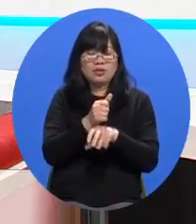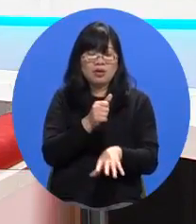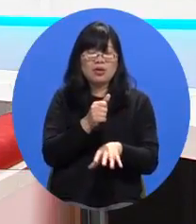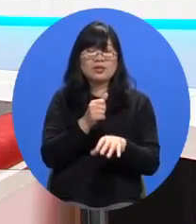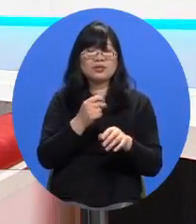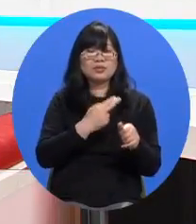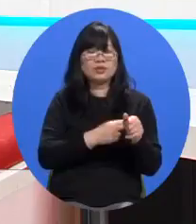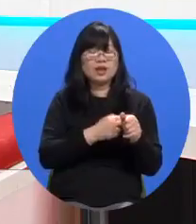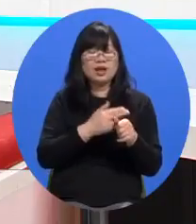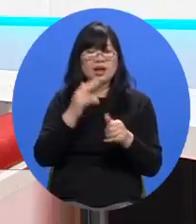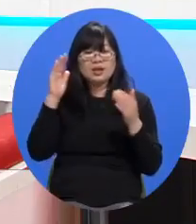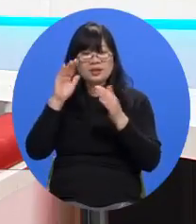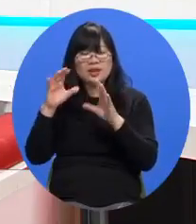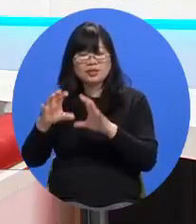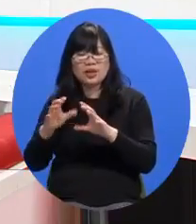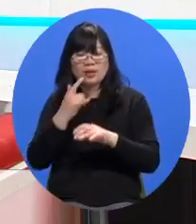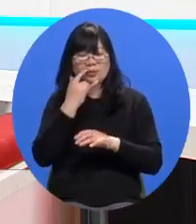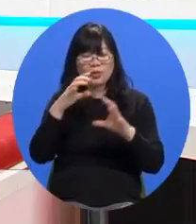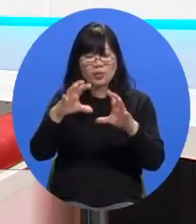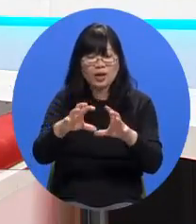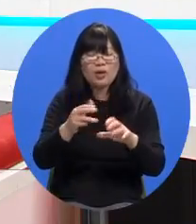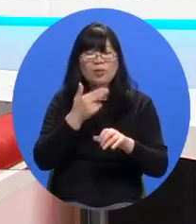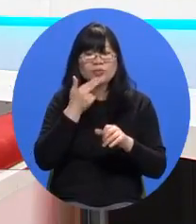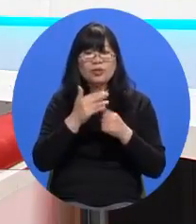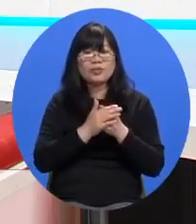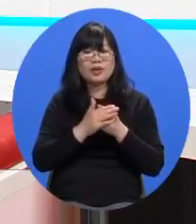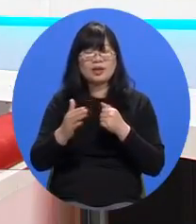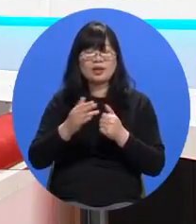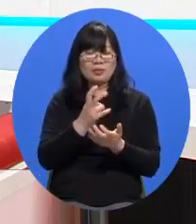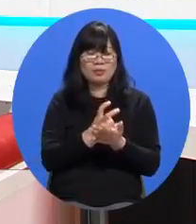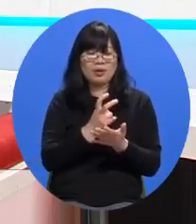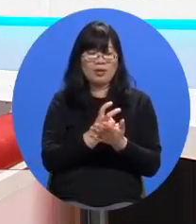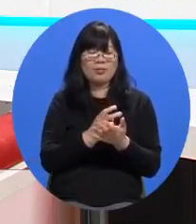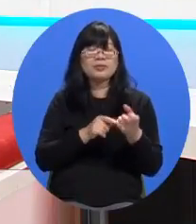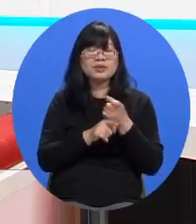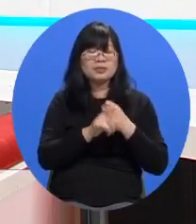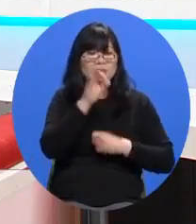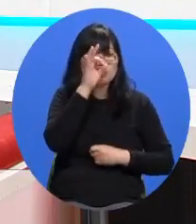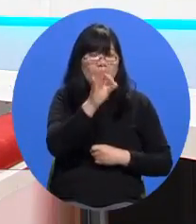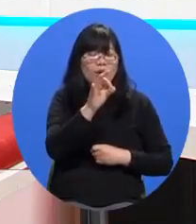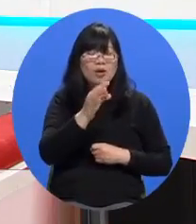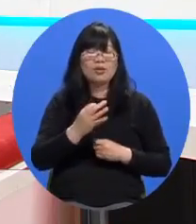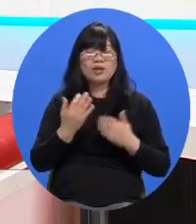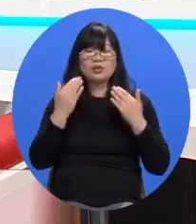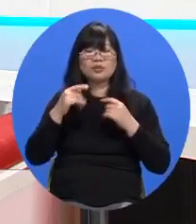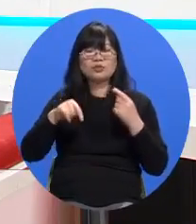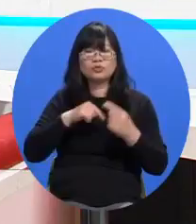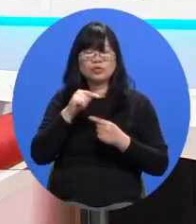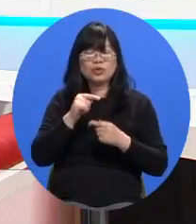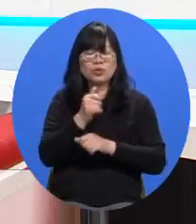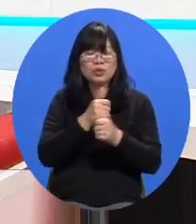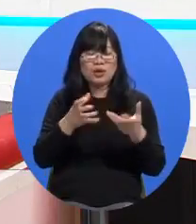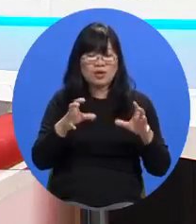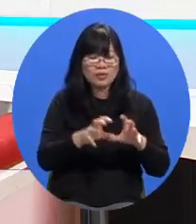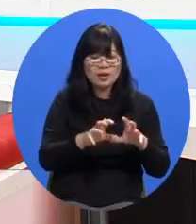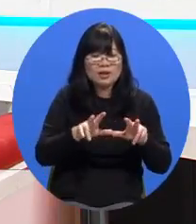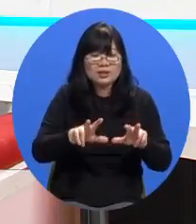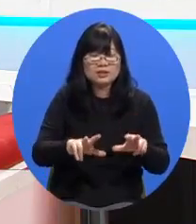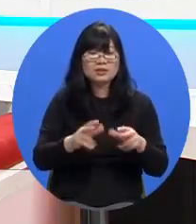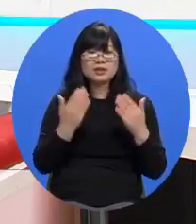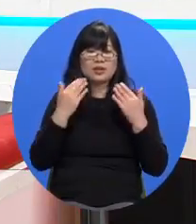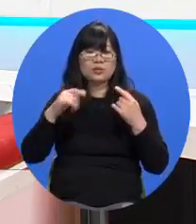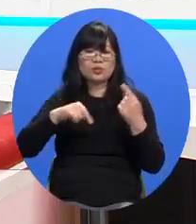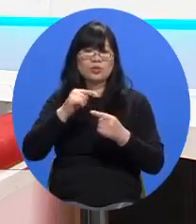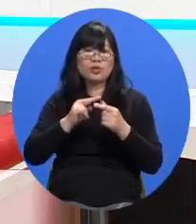교사회, 학생회, 학부모회가 없는 상황입니다. 그러니까 여기서 얘기하는 법제화라는 의미는 학교 운영위원회라고 하는 제도가 어차피 학교